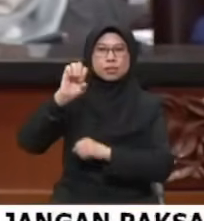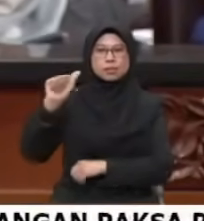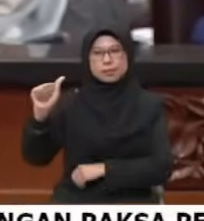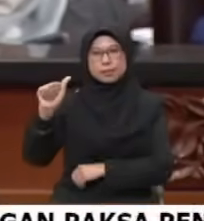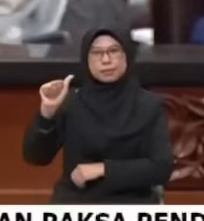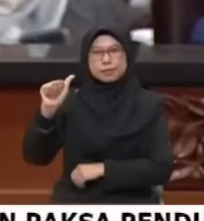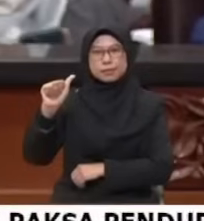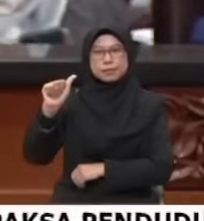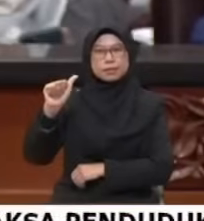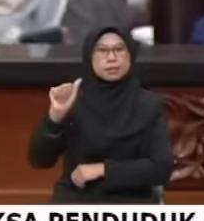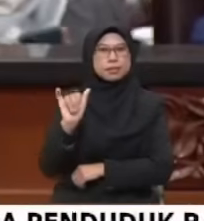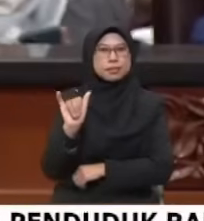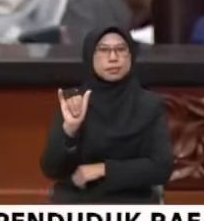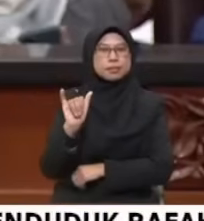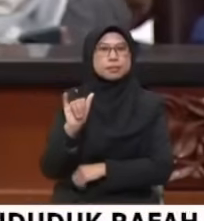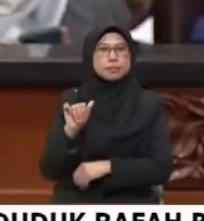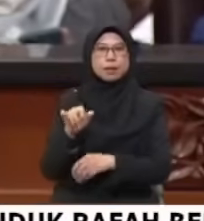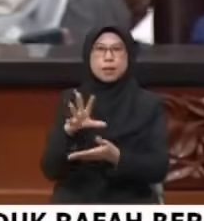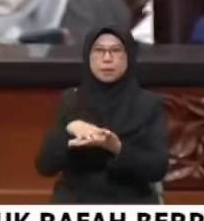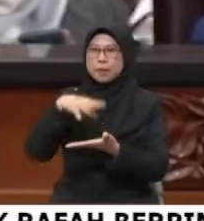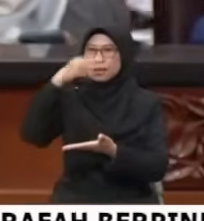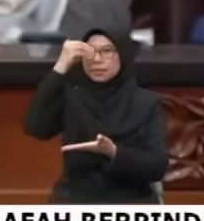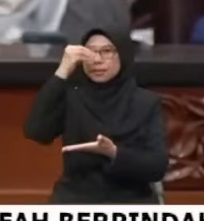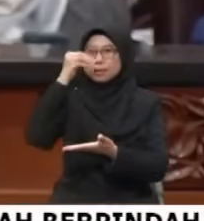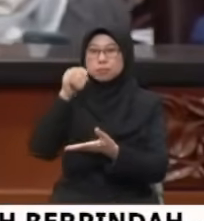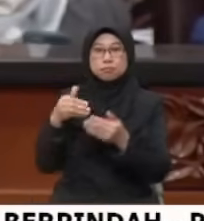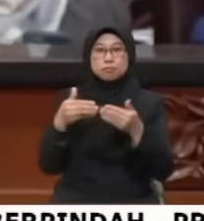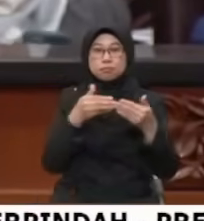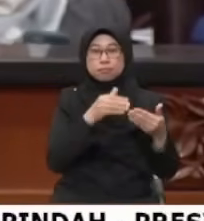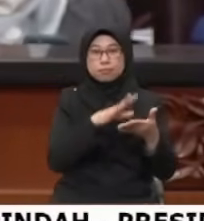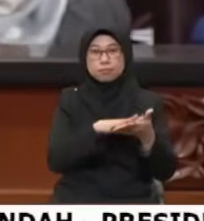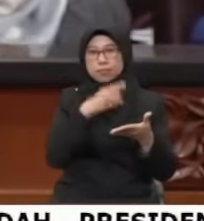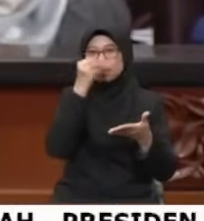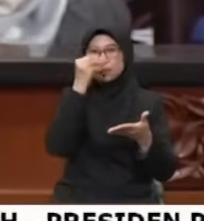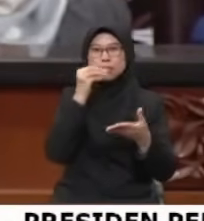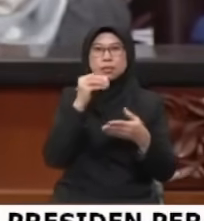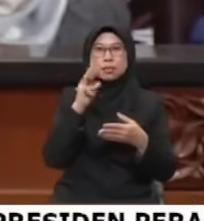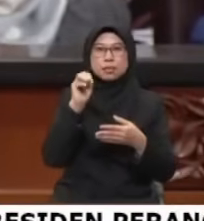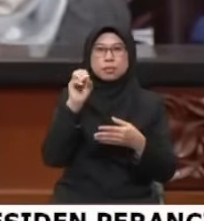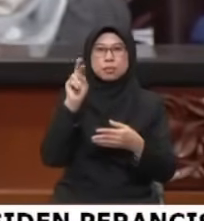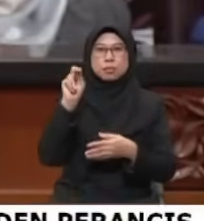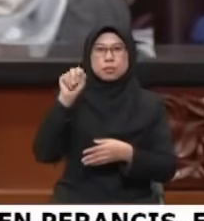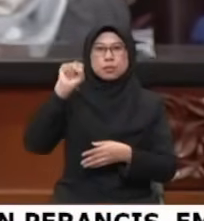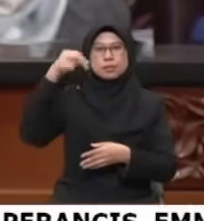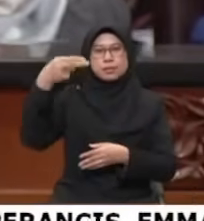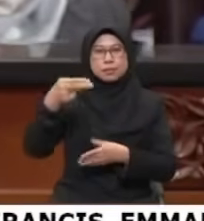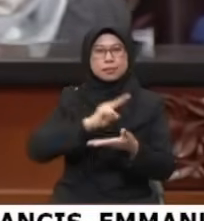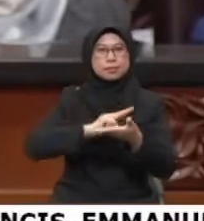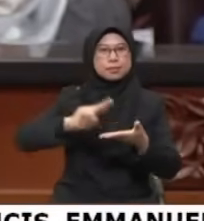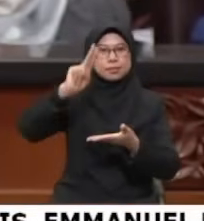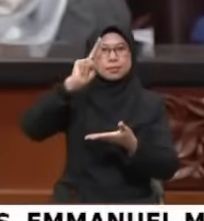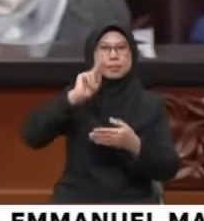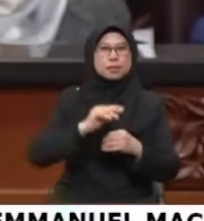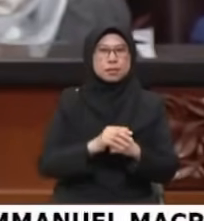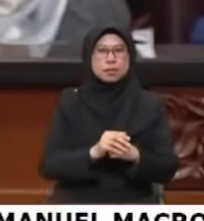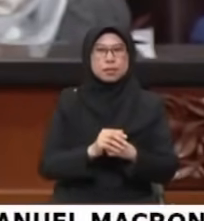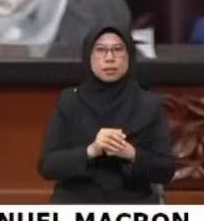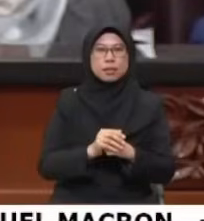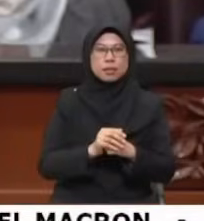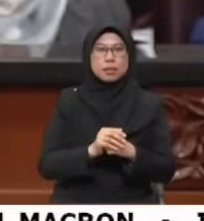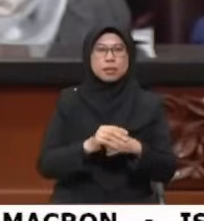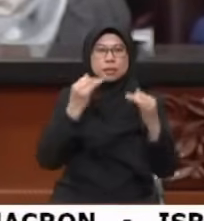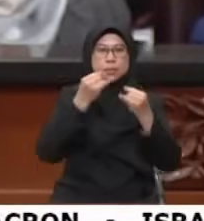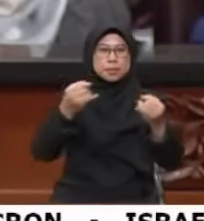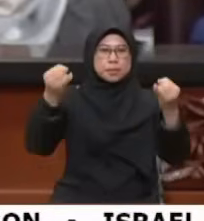akademik juga adalah setara beliau adelah melanjutkan pelajaran ke mones universi dalam Bachelor of arts and science